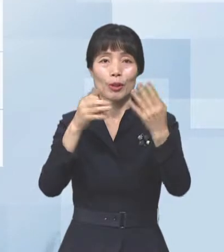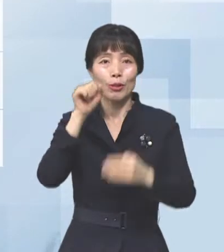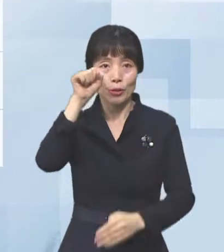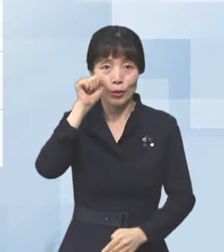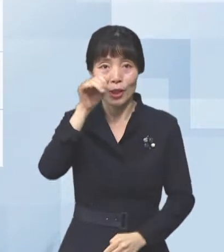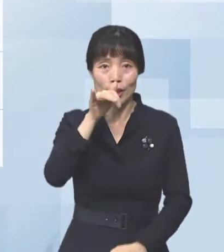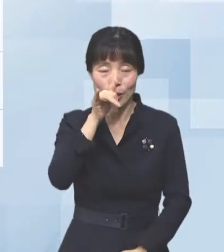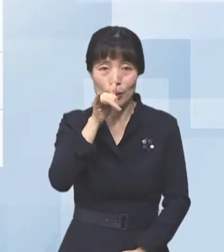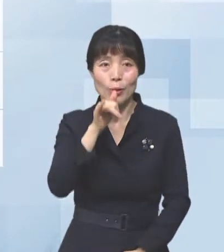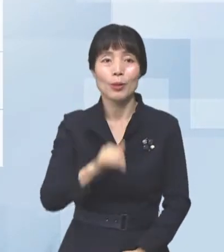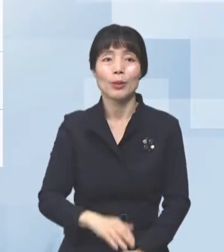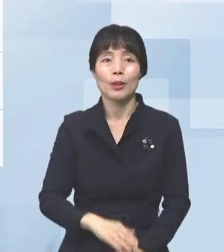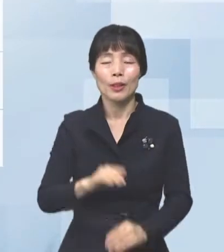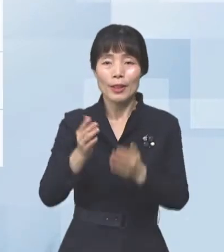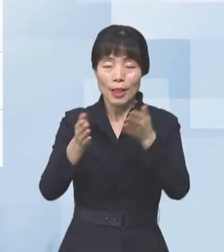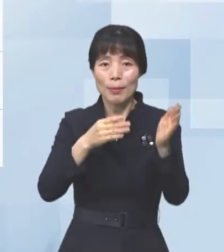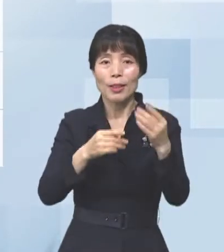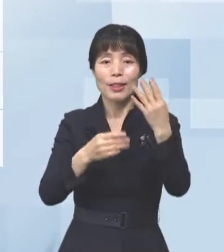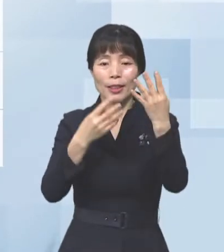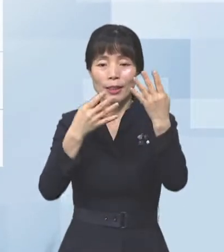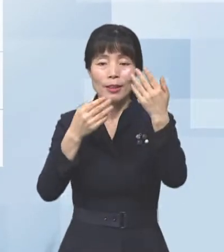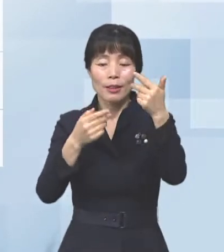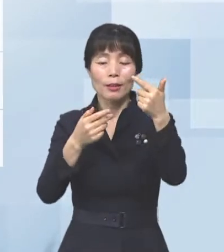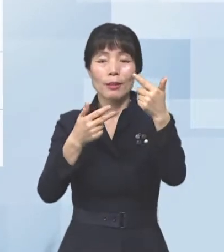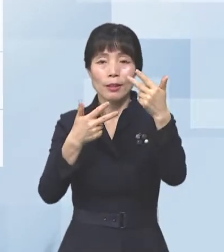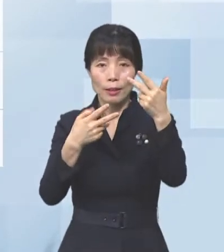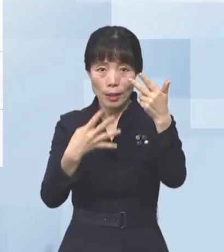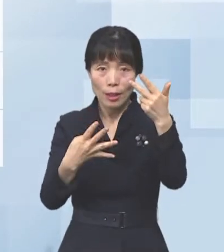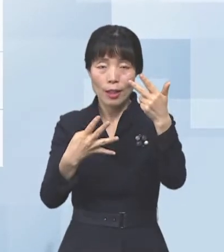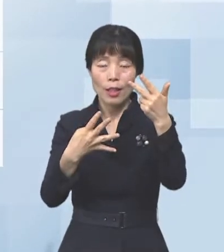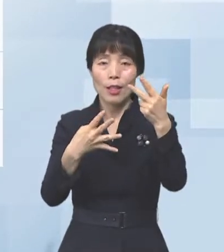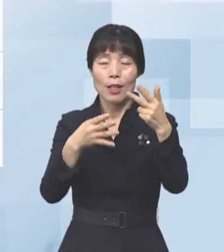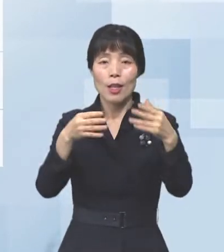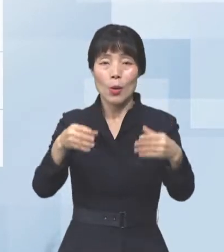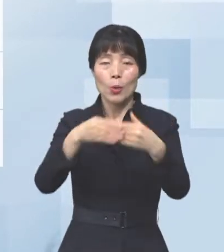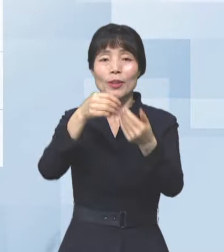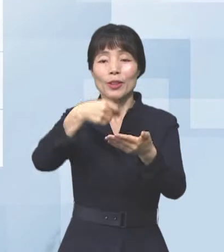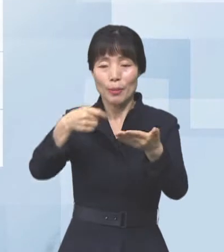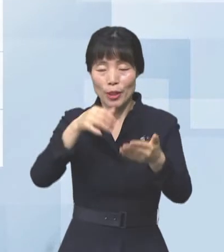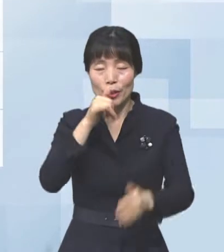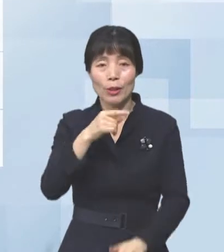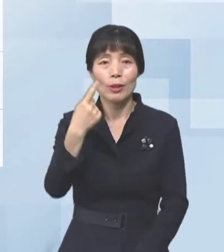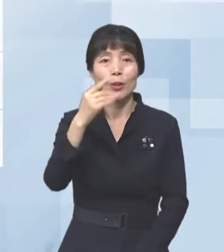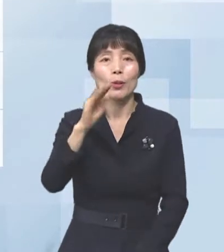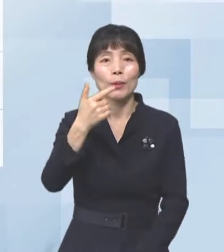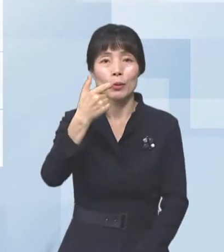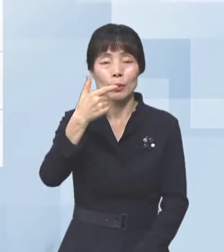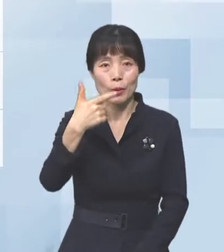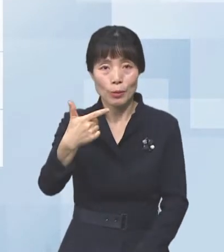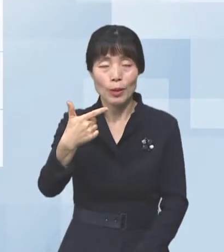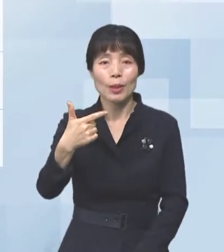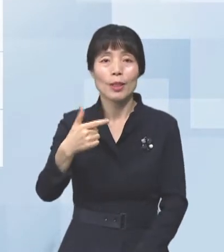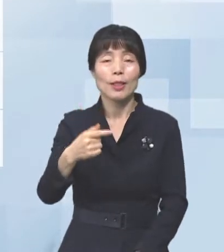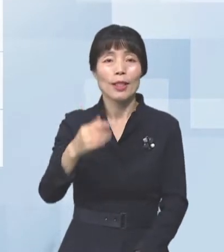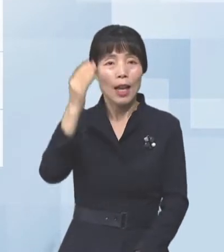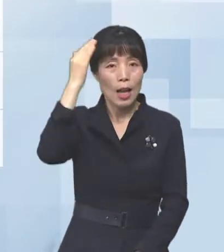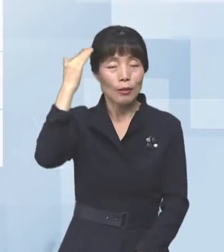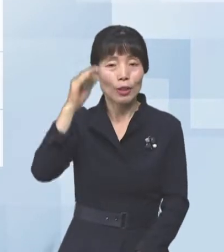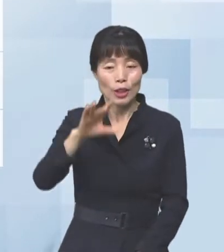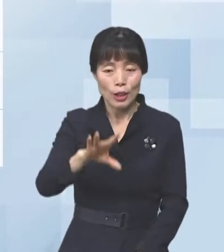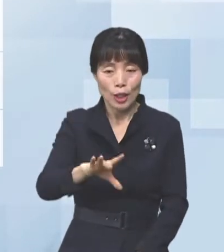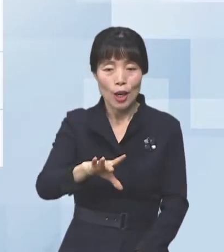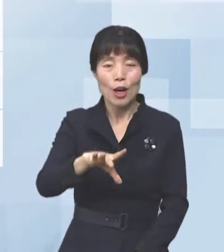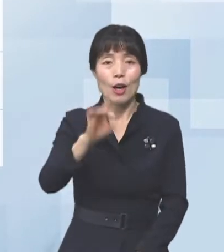1972년에는 7.4 남북 공동성명이 발표됐습니다. 아울러 1996년에는 우리나라가 세계 최초로